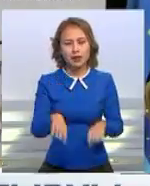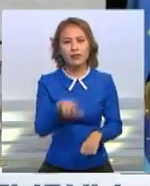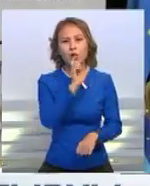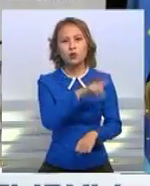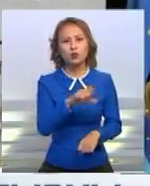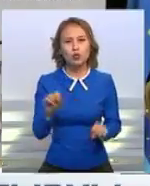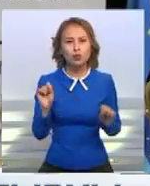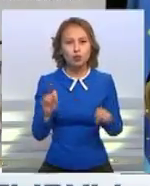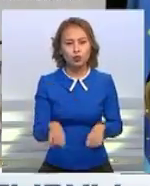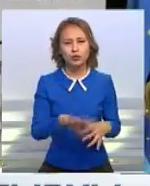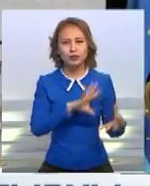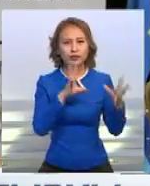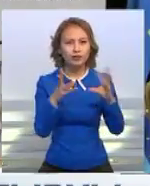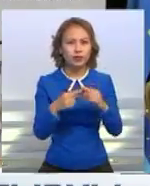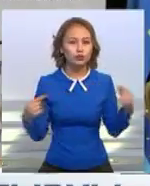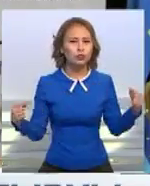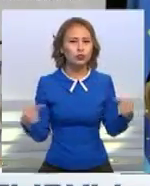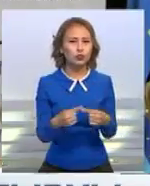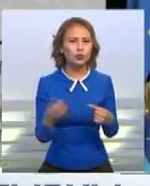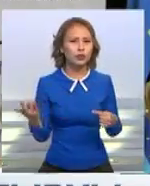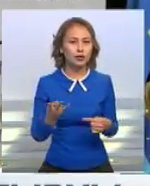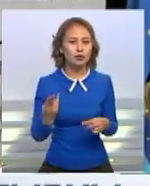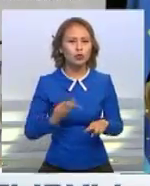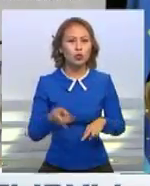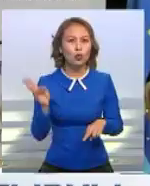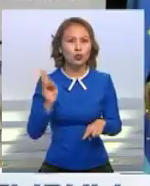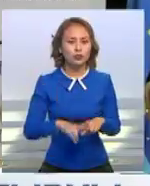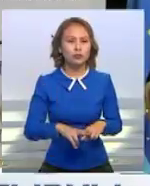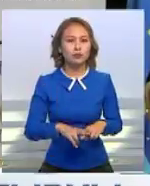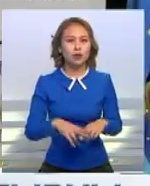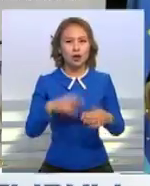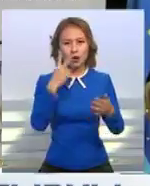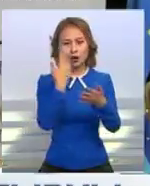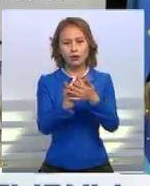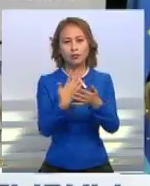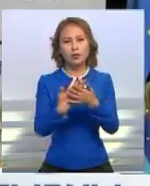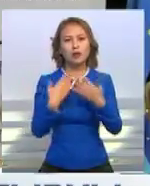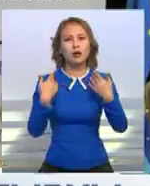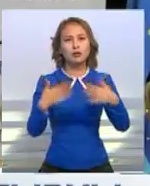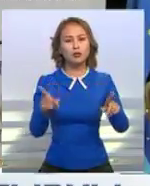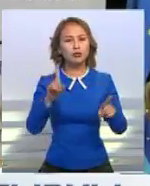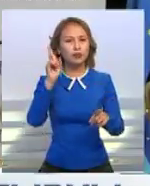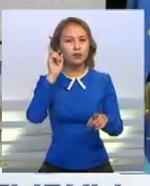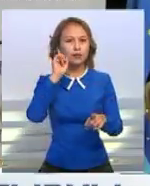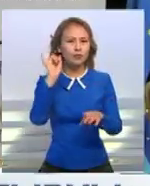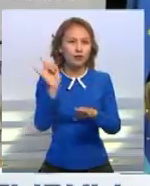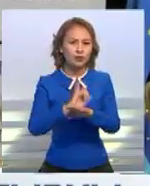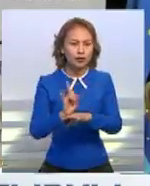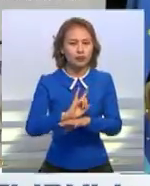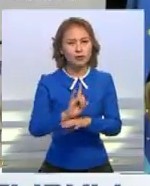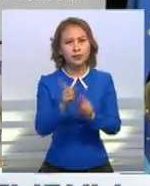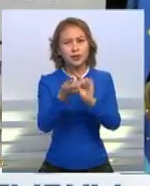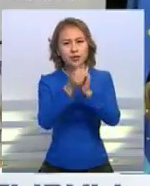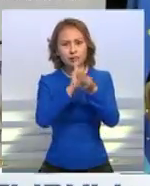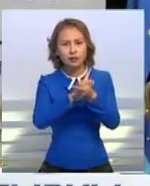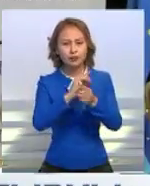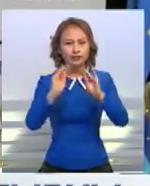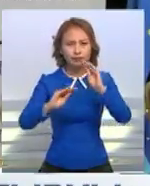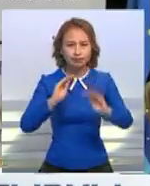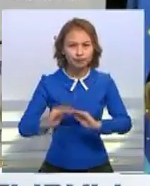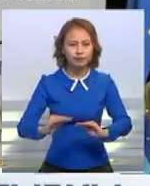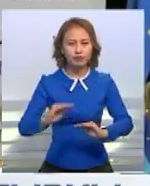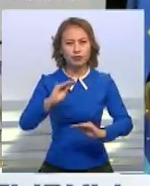қорғауға бір жақсы оңық қалым береді. Өйткені бәрі айқын, ашық, ол жерде жаңа фальсификация дейміз, өзгерту,